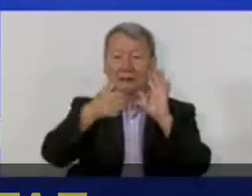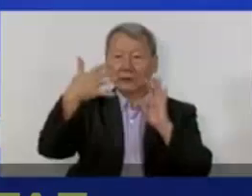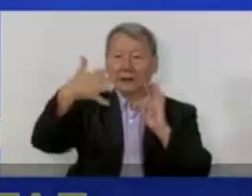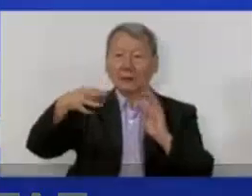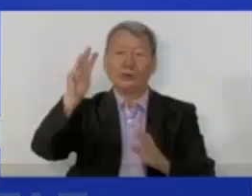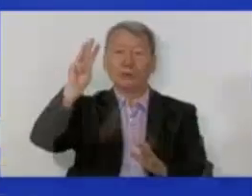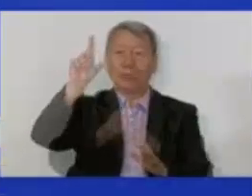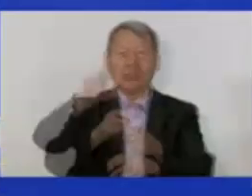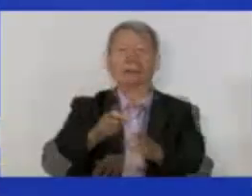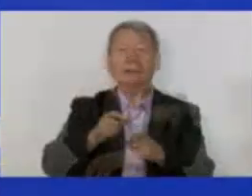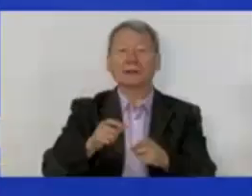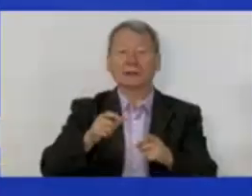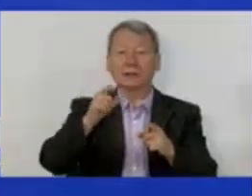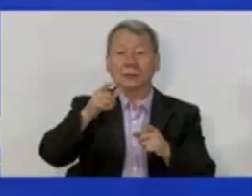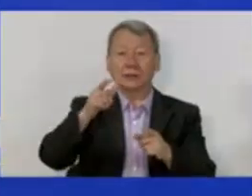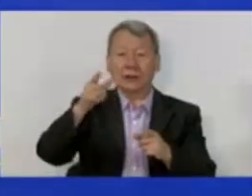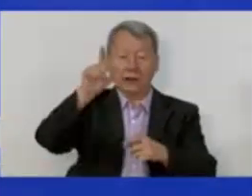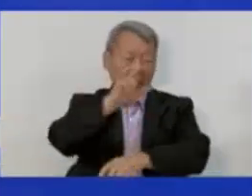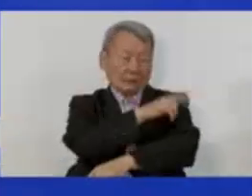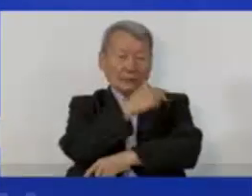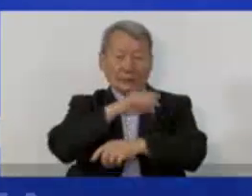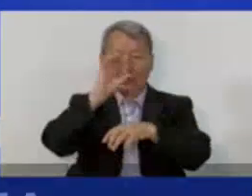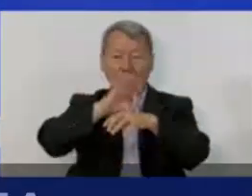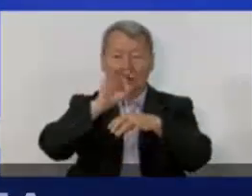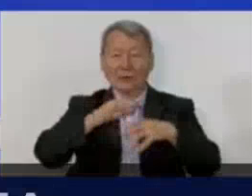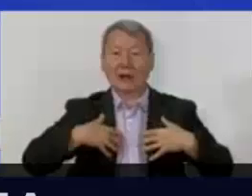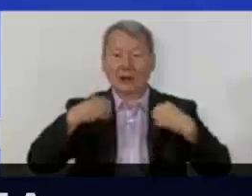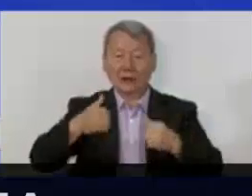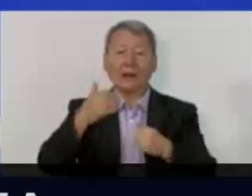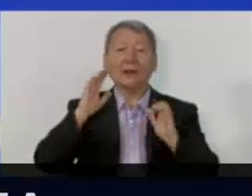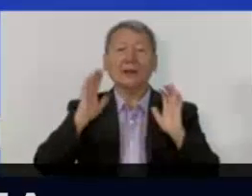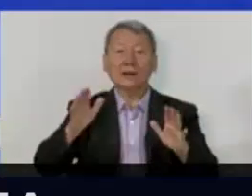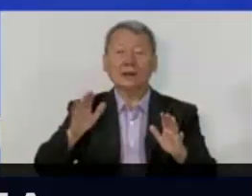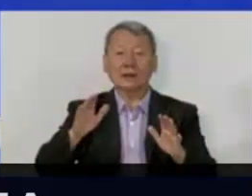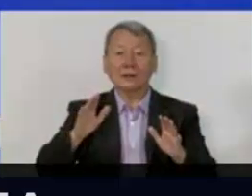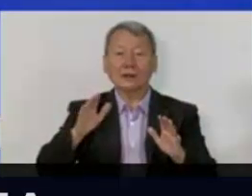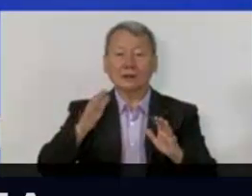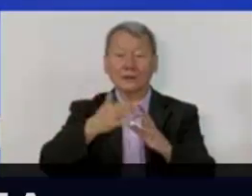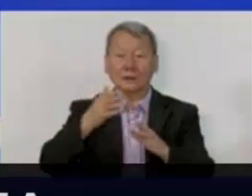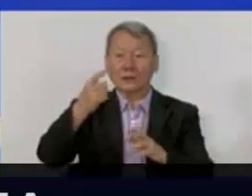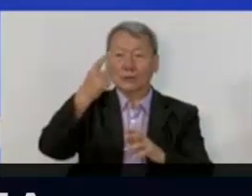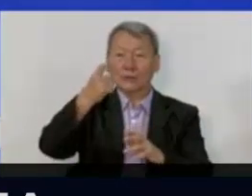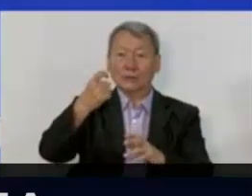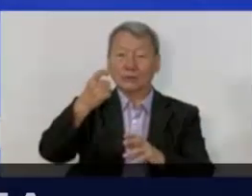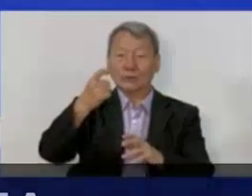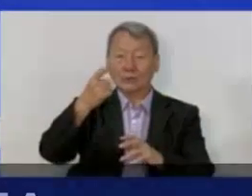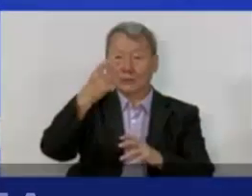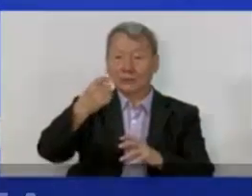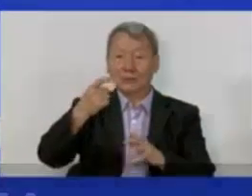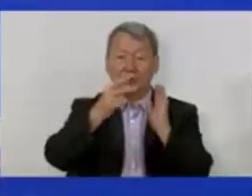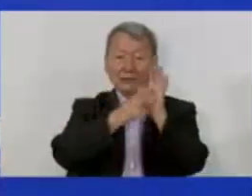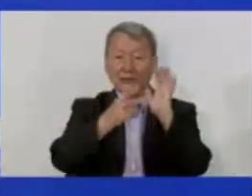дарланып орқаналардан шығарылған. Кече орқанадан айығып шыққан ең ұлғайған қария 101 жаста